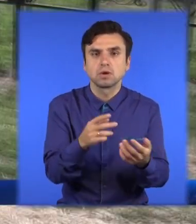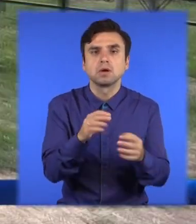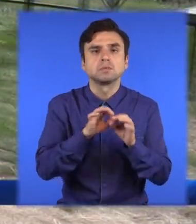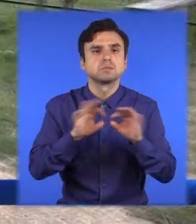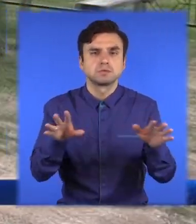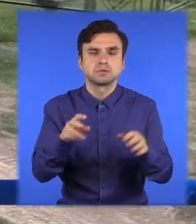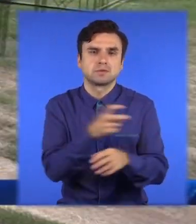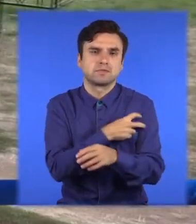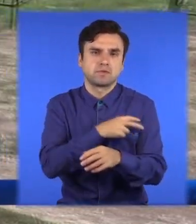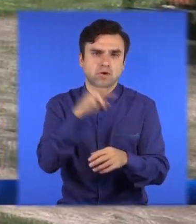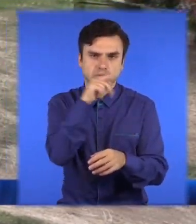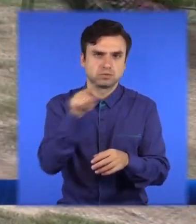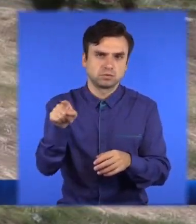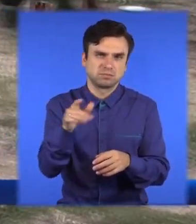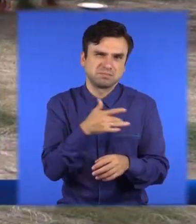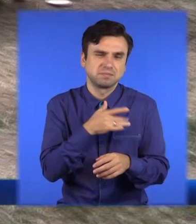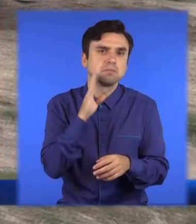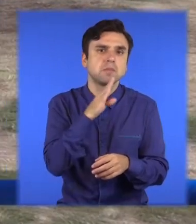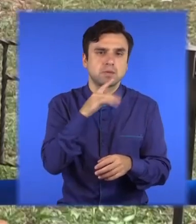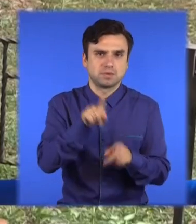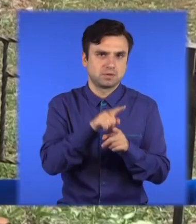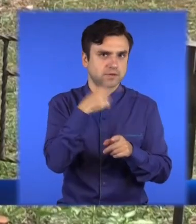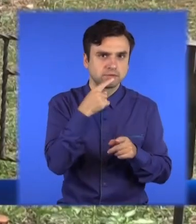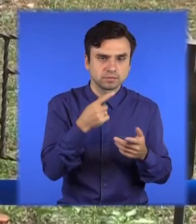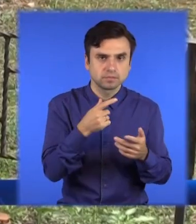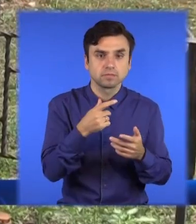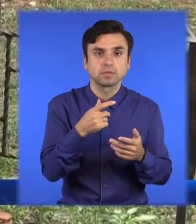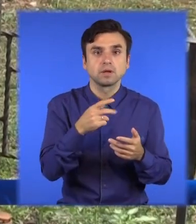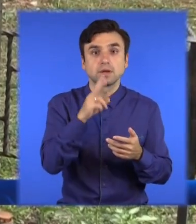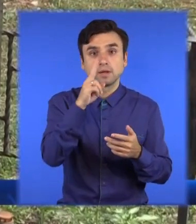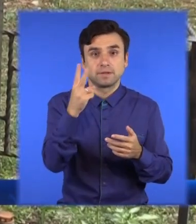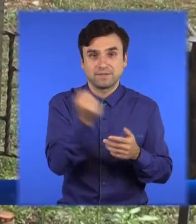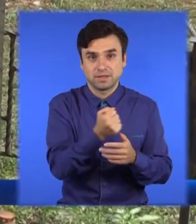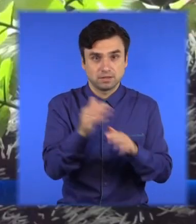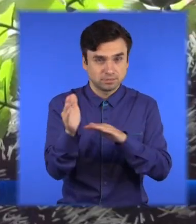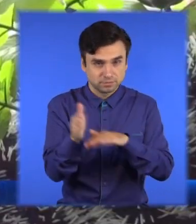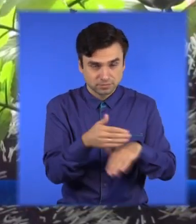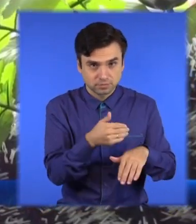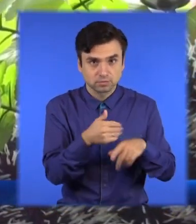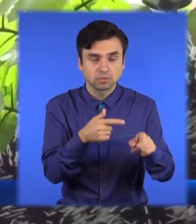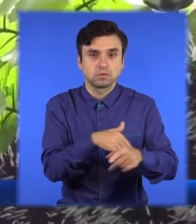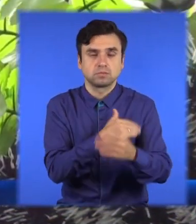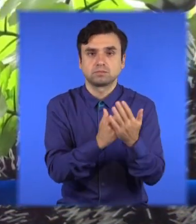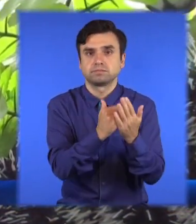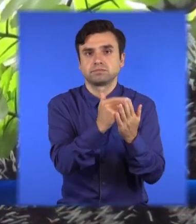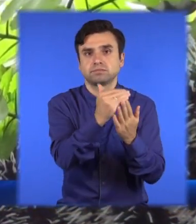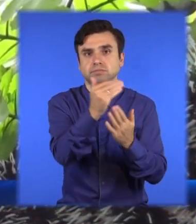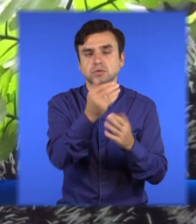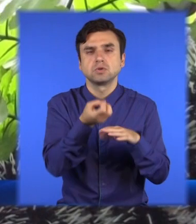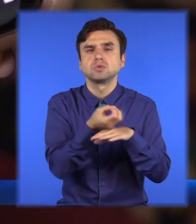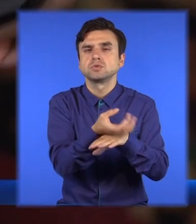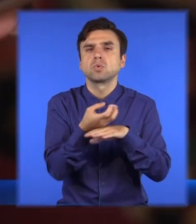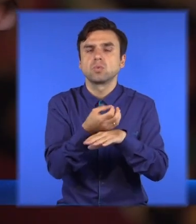тепер їм доводиться лише навідуватись до сина на могилку. І все через лікарську помилку. Принаймні в цьому впевнена вбита